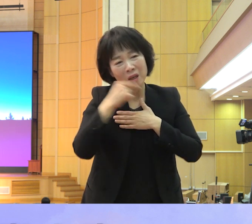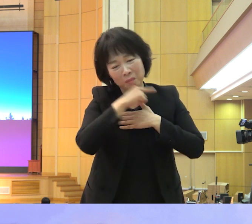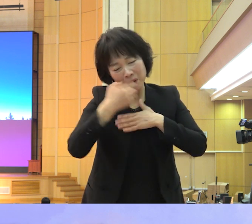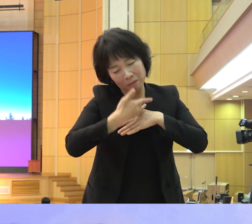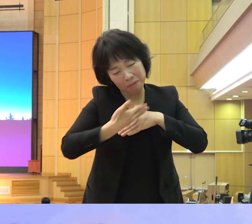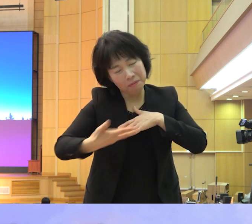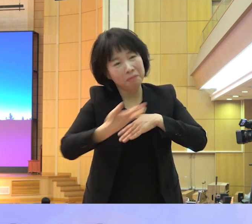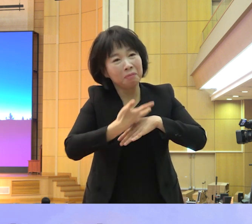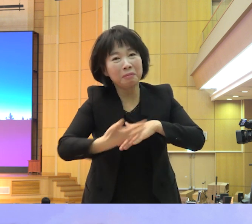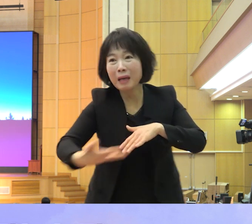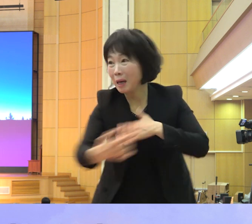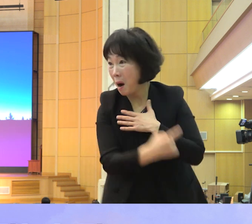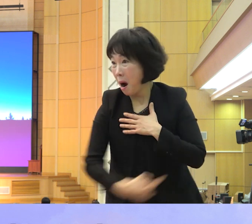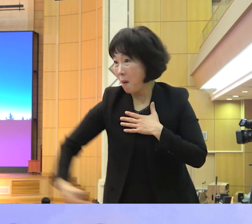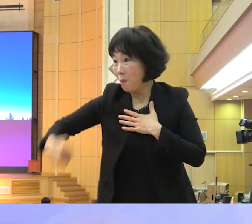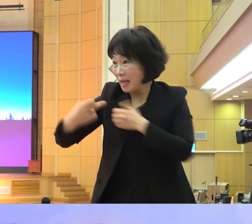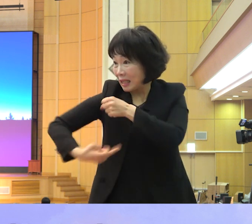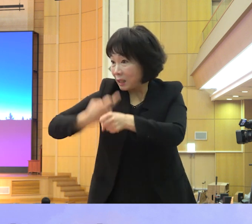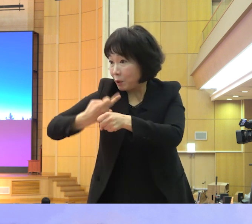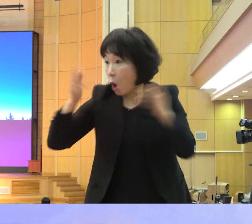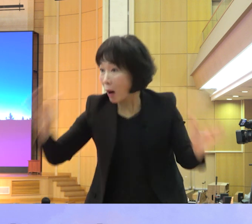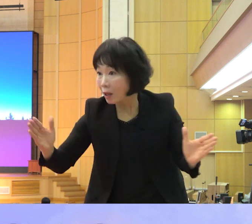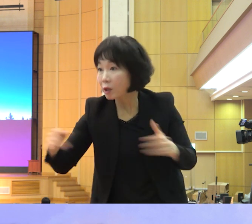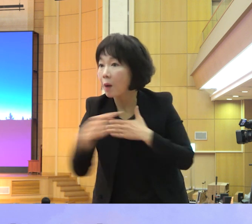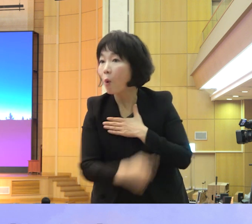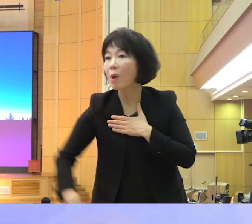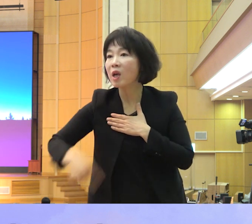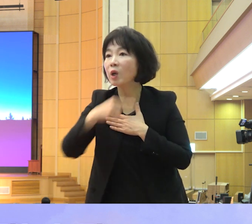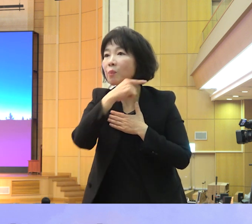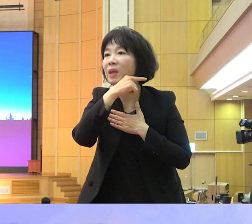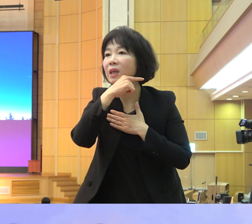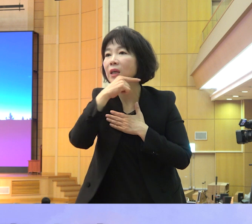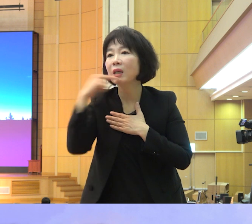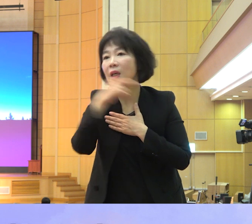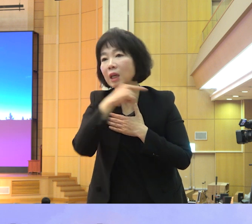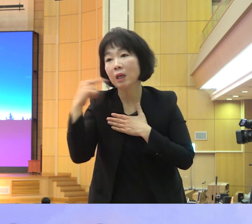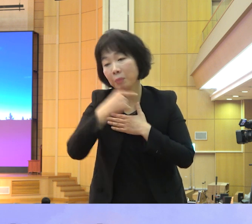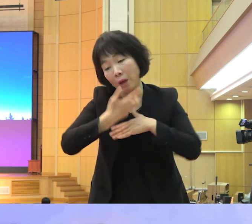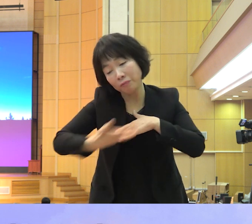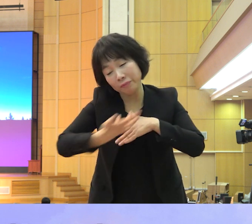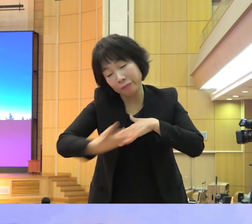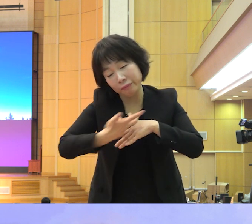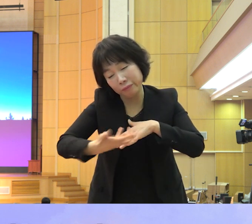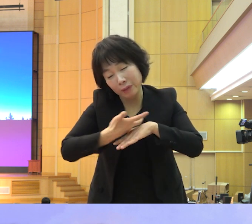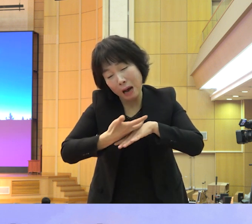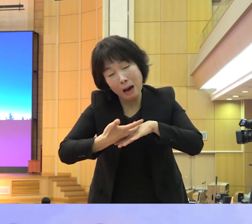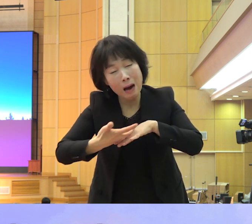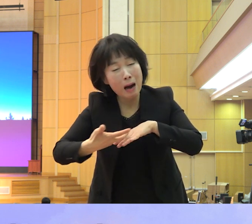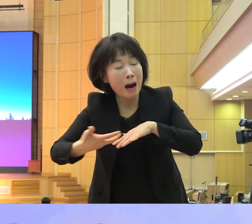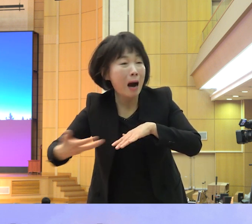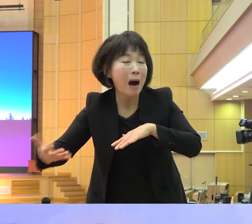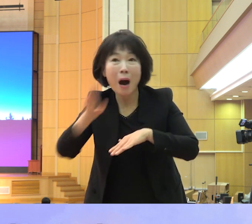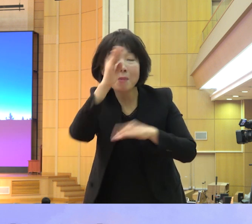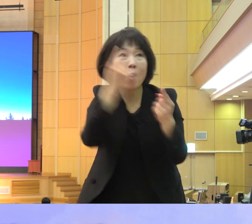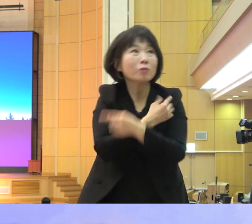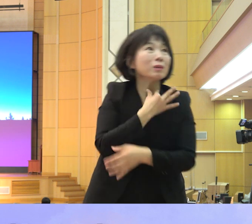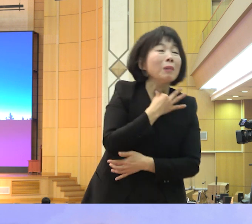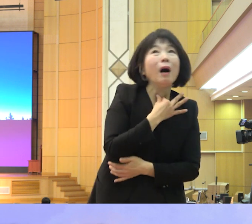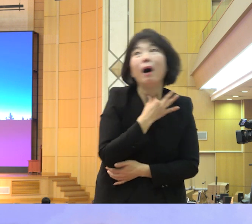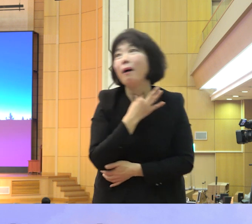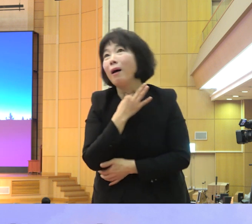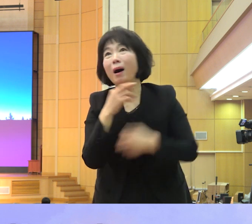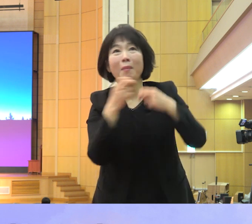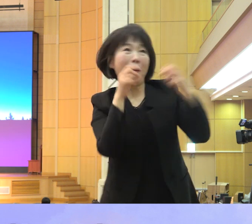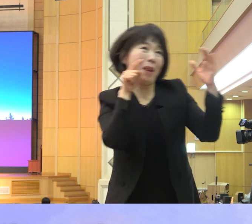혈루증 여인이 12년 동안 고생하면서 병을 고치기 위해서 많은 의원을